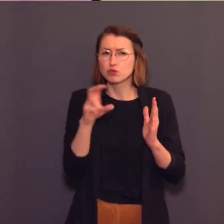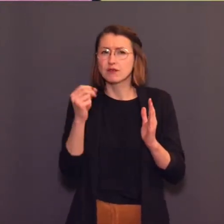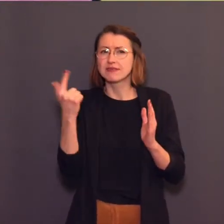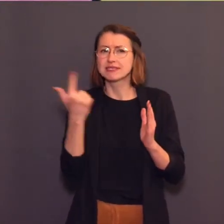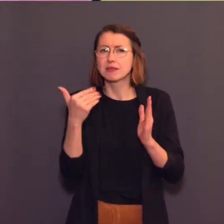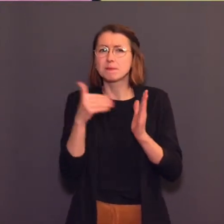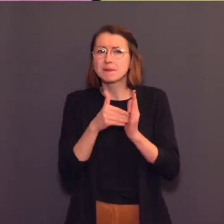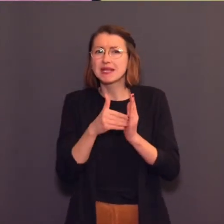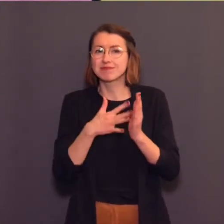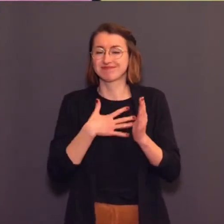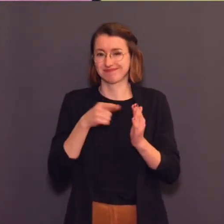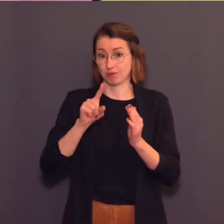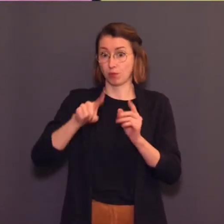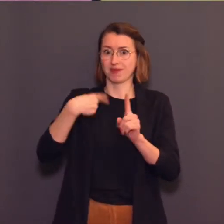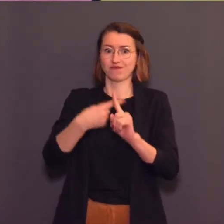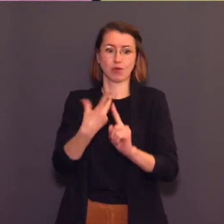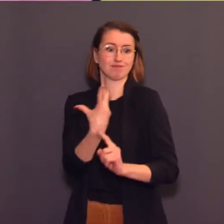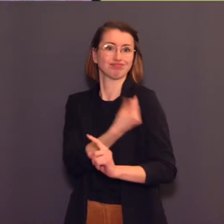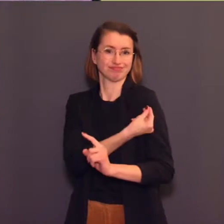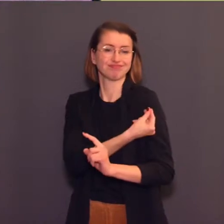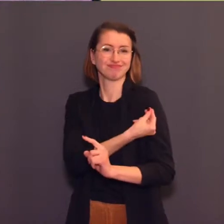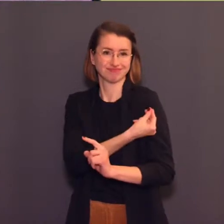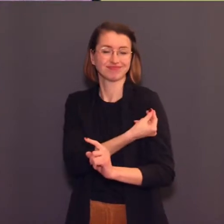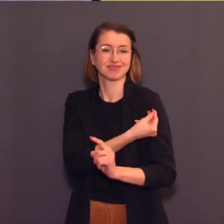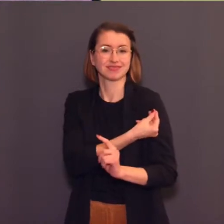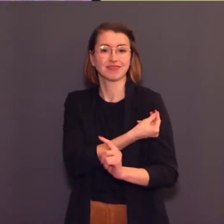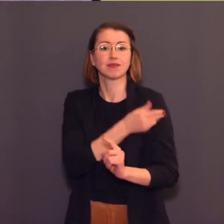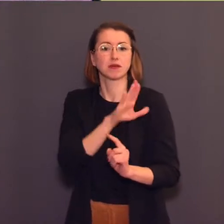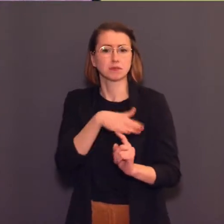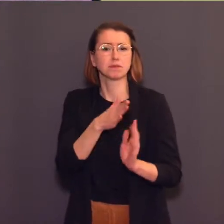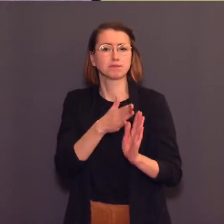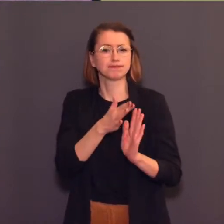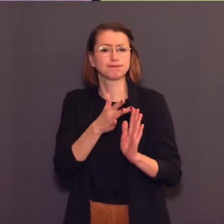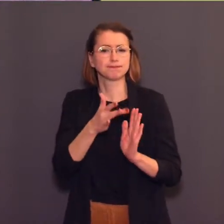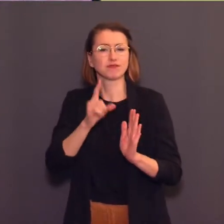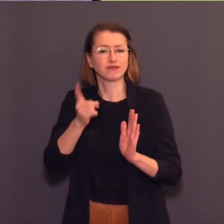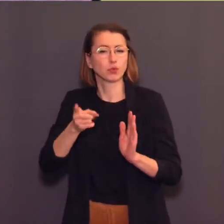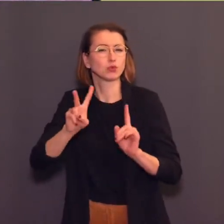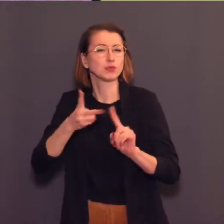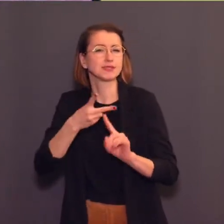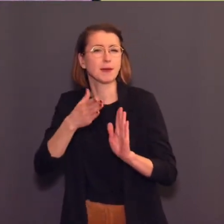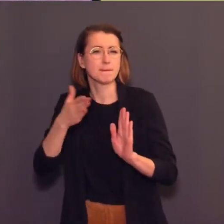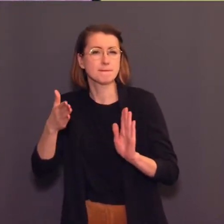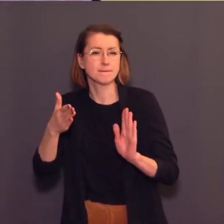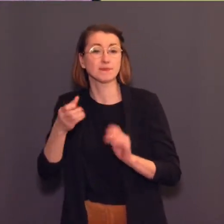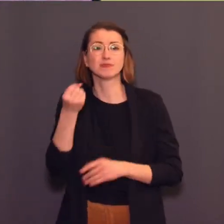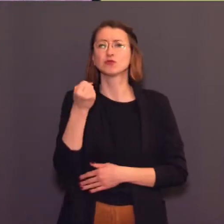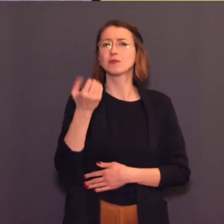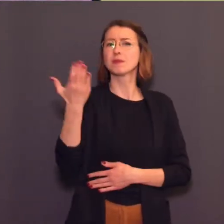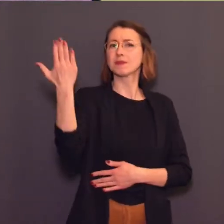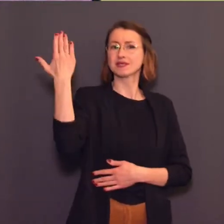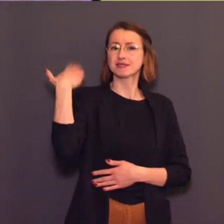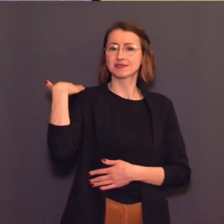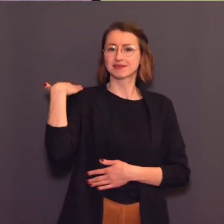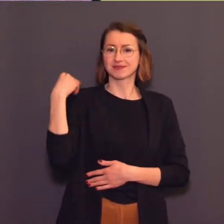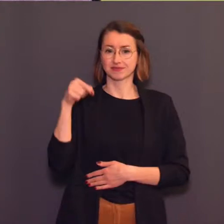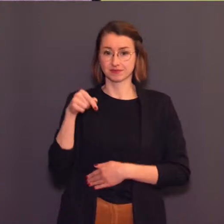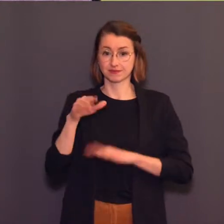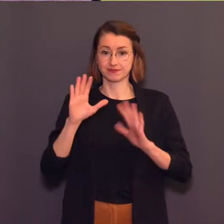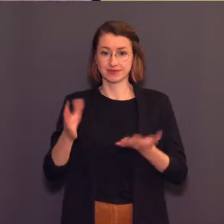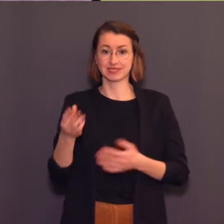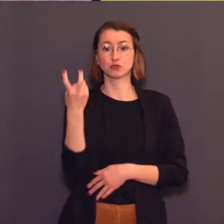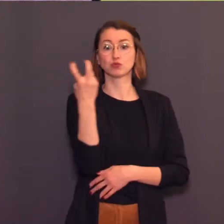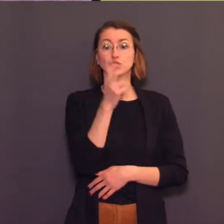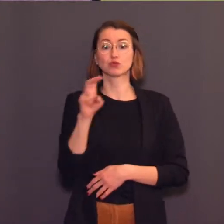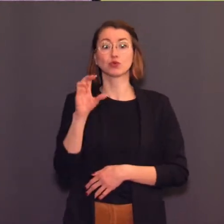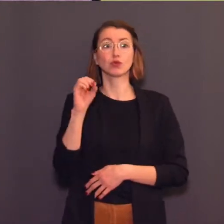cas pour 231 000 des doses qui ont été administrées la semaine passée. Alors,